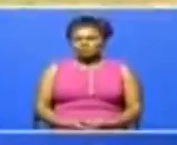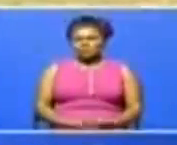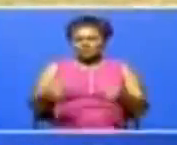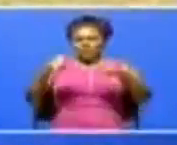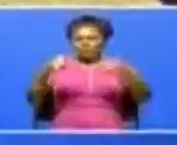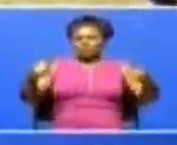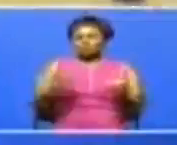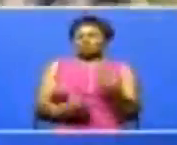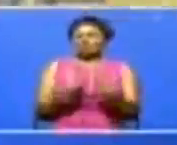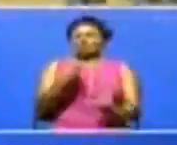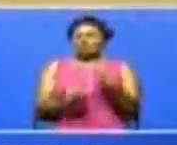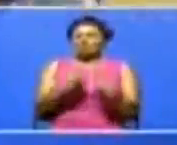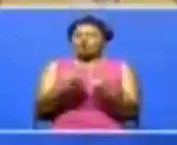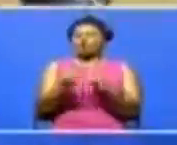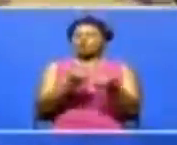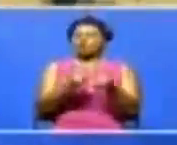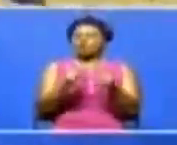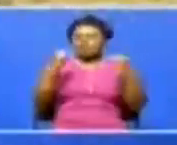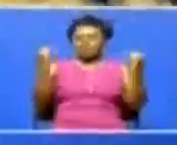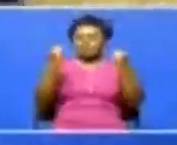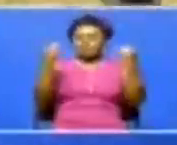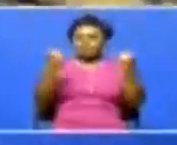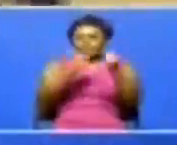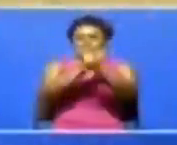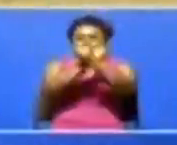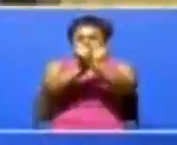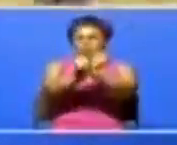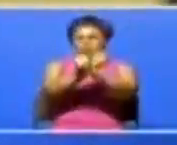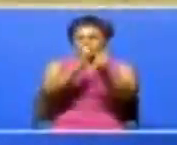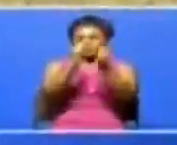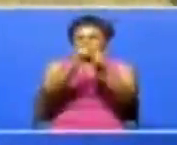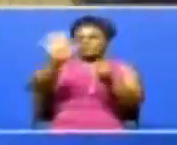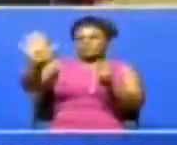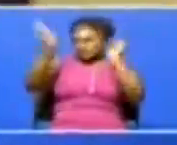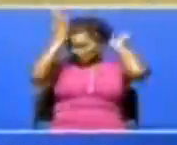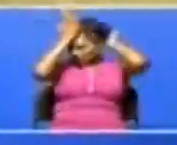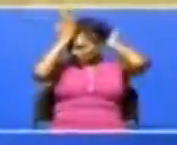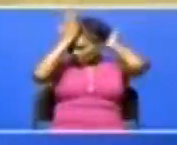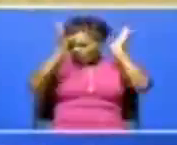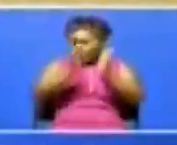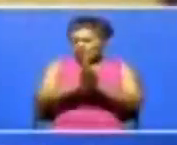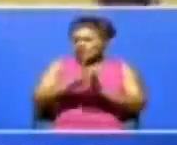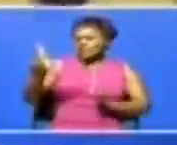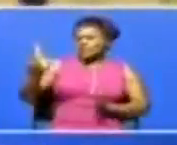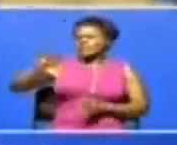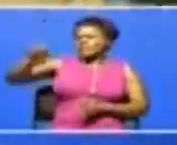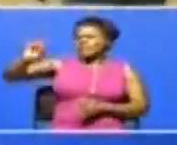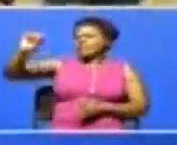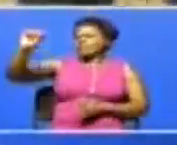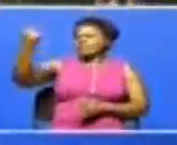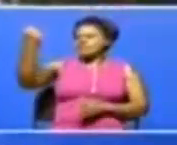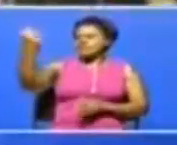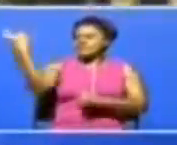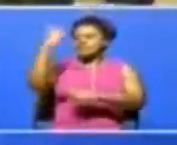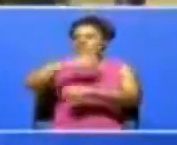Upinzani mkali uliibuka kwenye mechi kati ya mabingwa watetezi wa raga ya wachezaji 15 Kakamega na Laser Hill kwenye siku ya tano ya mashindano ya